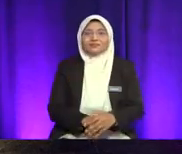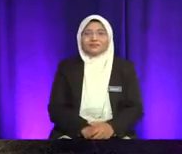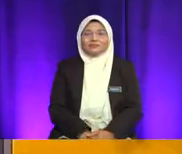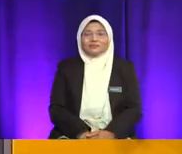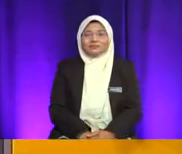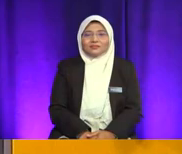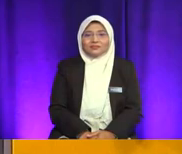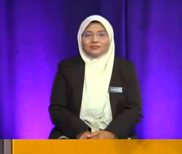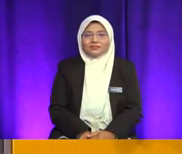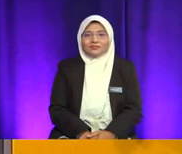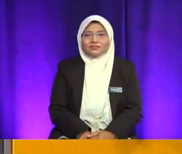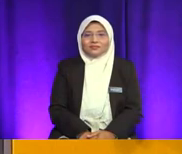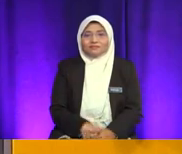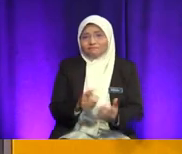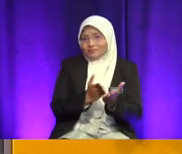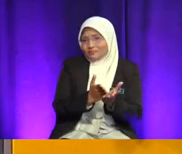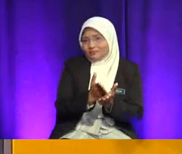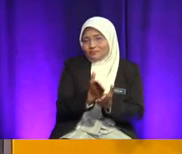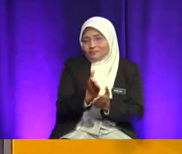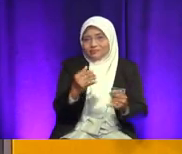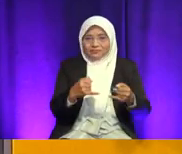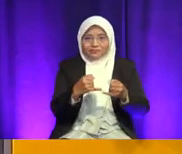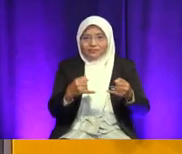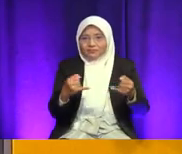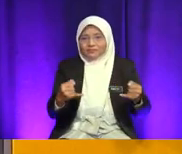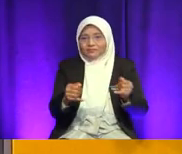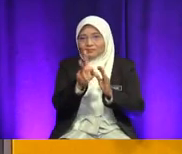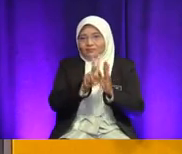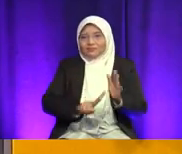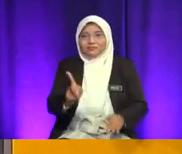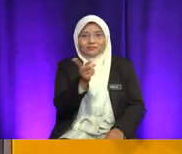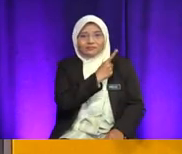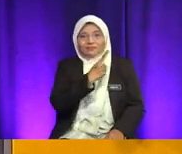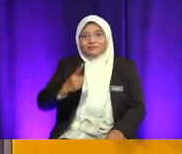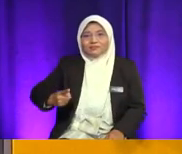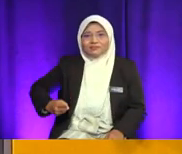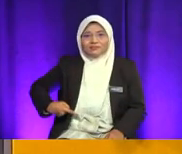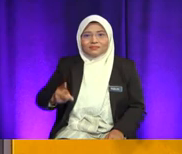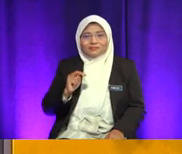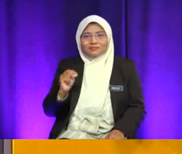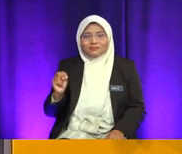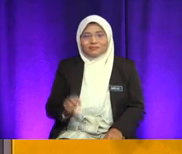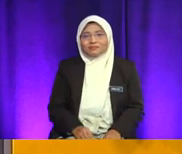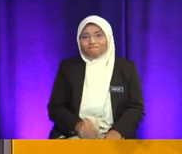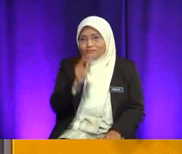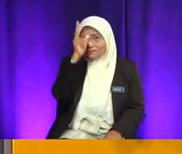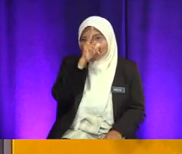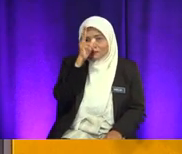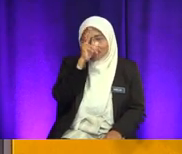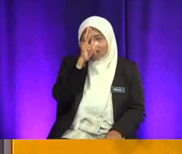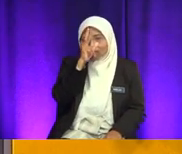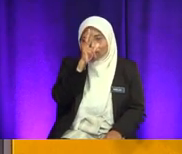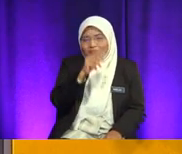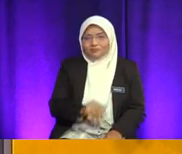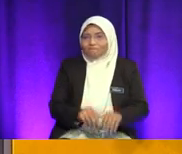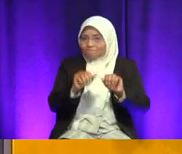Baiklah seterusnya ilah jenis-jenis kedaulatan pemerintah dan kerajaan dia berhak untuk